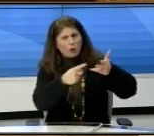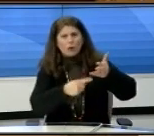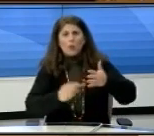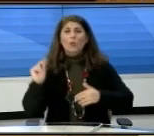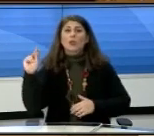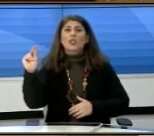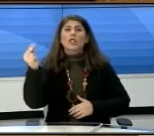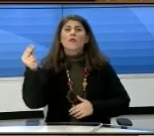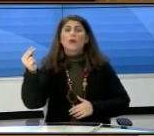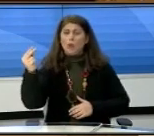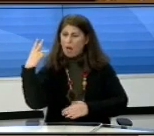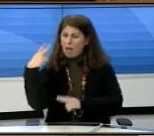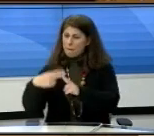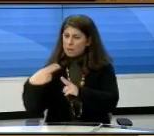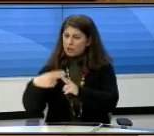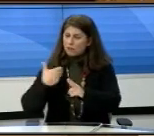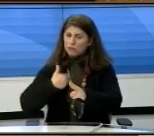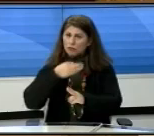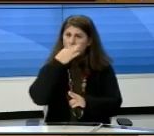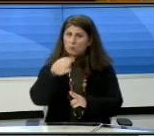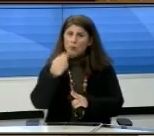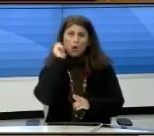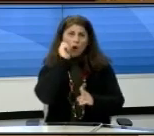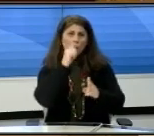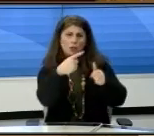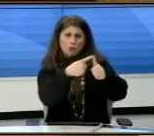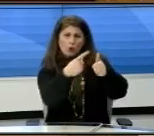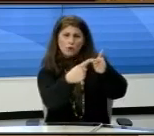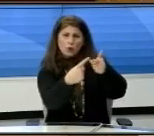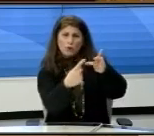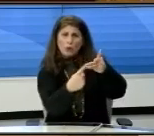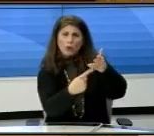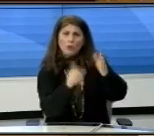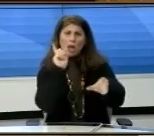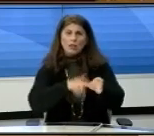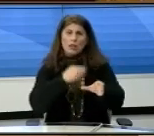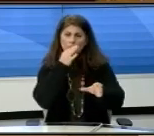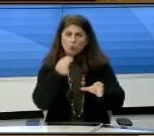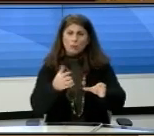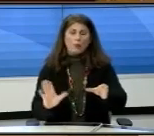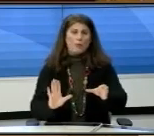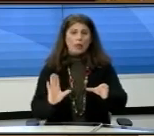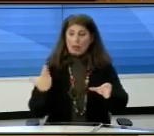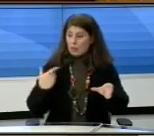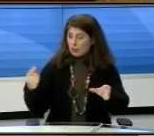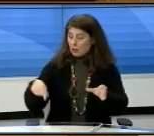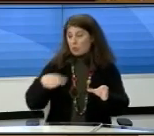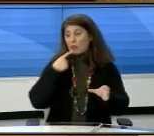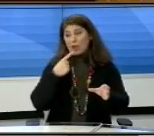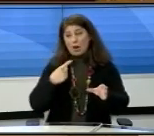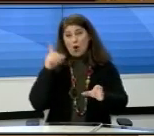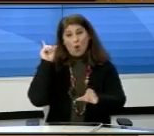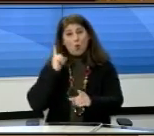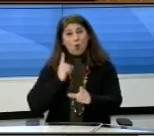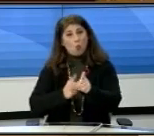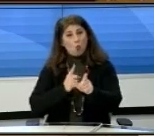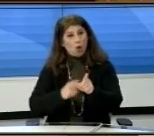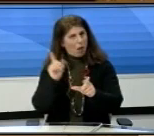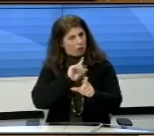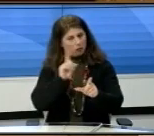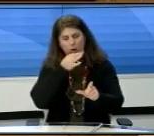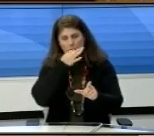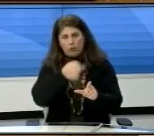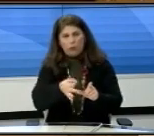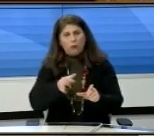Βουλής. Μένει τώρα στα υπόλοιπα κόμματα της αντιπολίτευσης, δεν εννοώ το ΚΚΕ, σας βγάζουμε απ' έξω από αυτό